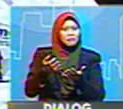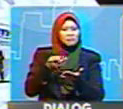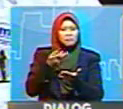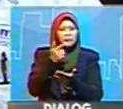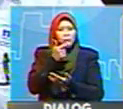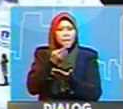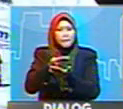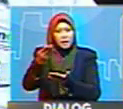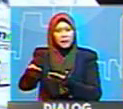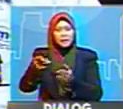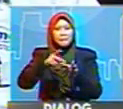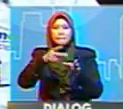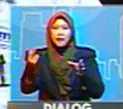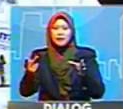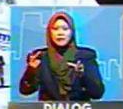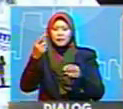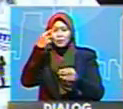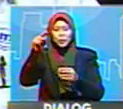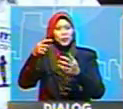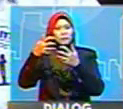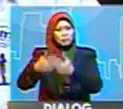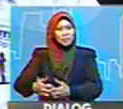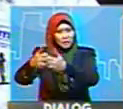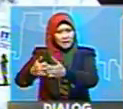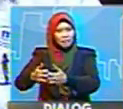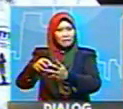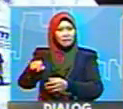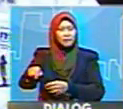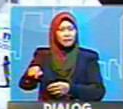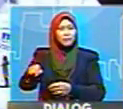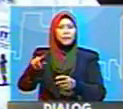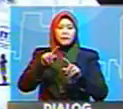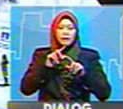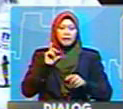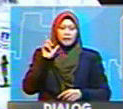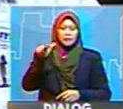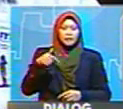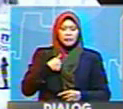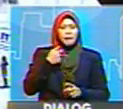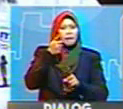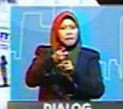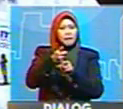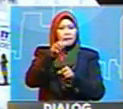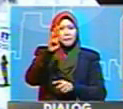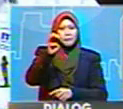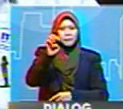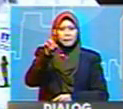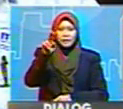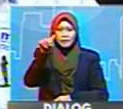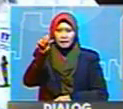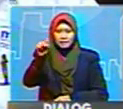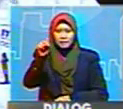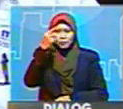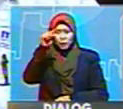beli padi untuk dikilangkan di kilang mereka sehinggakan terpaksa kita saya mengarahkan Bernas untuk